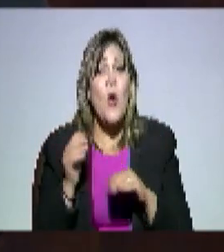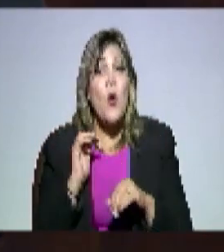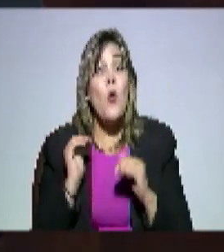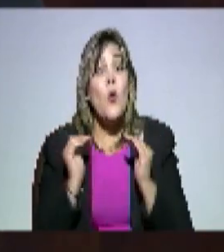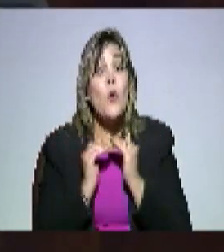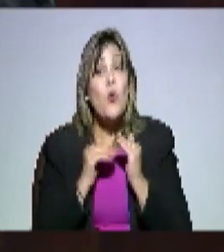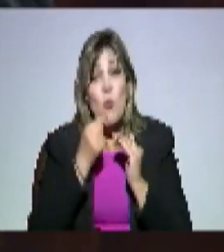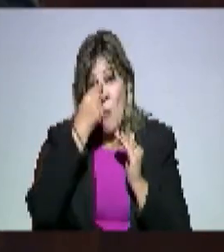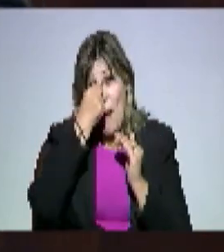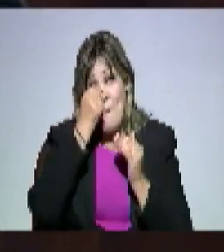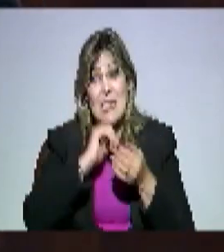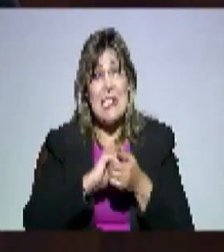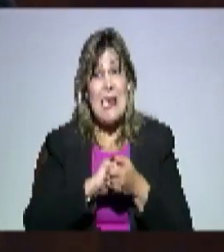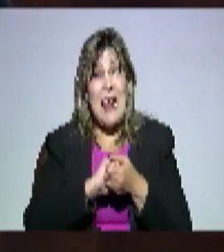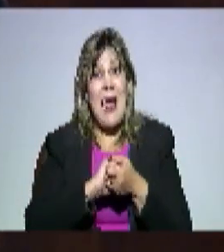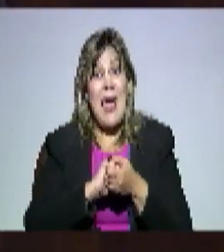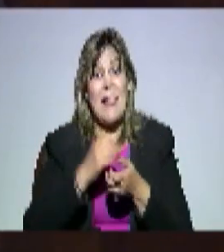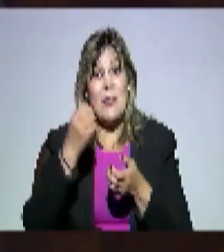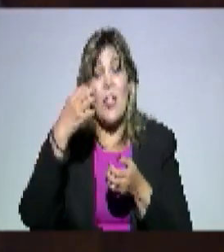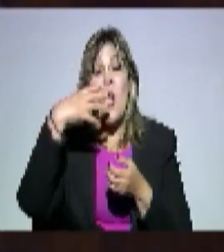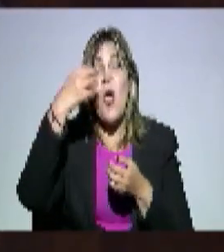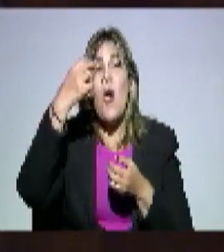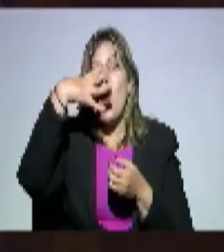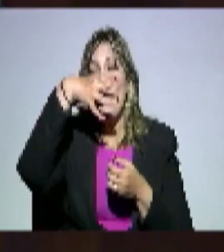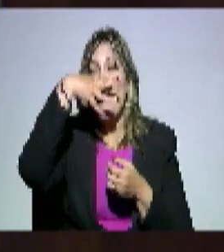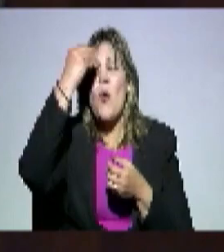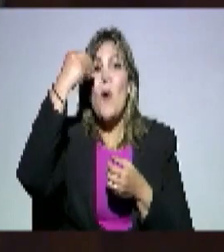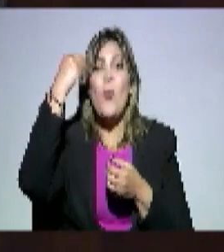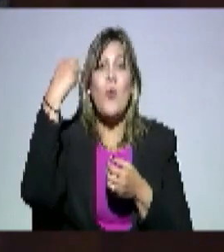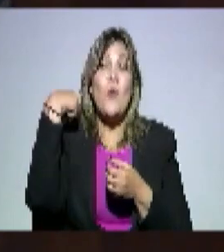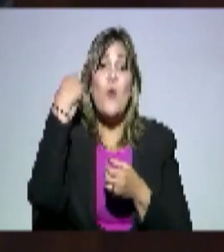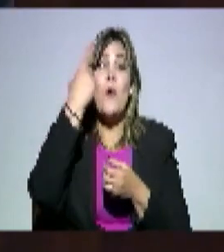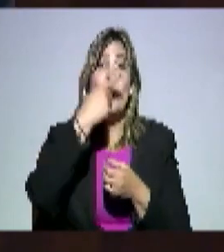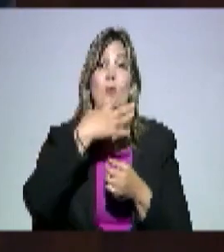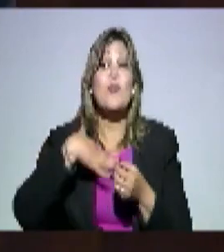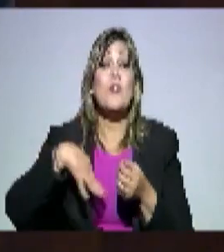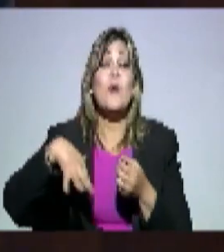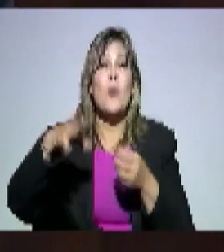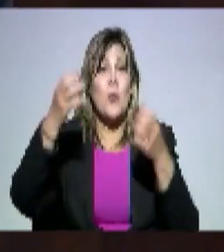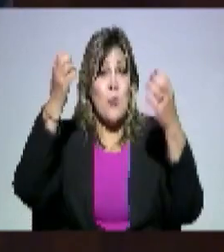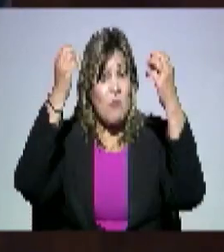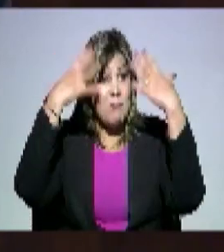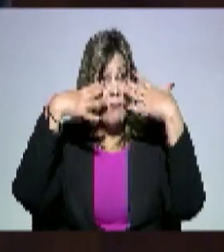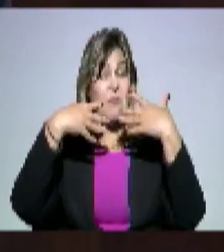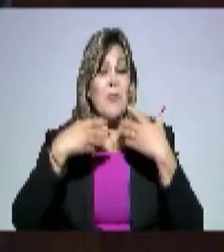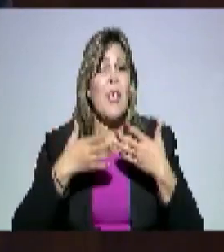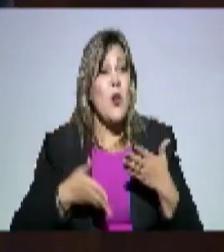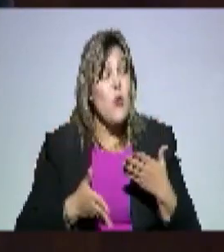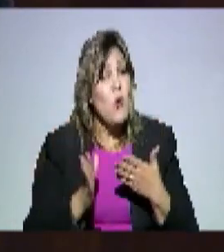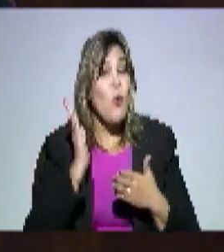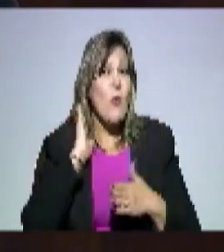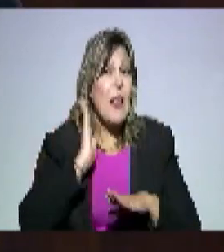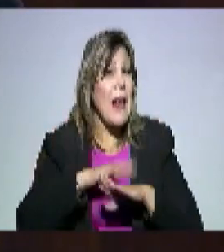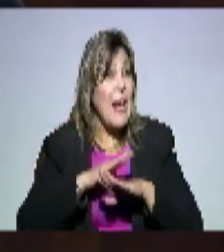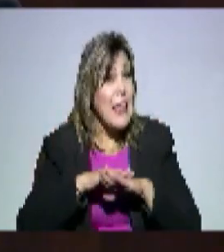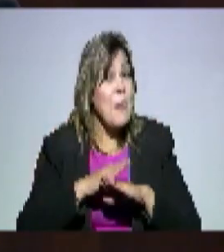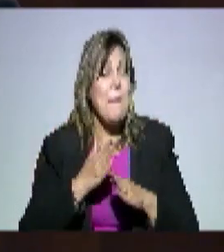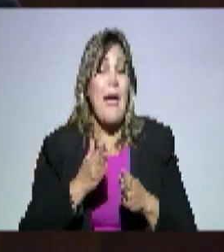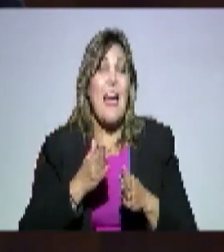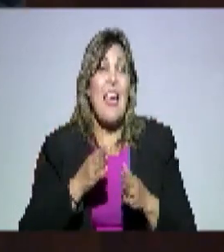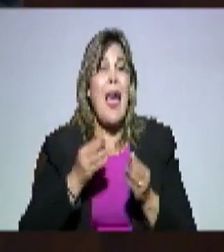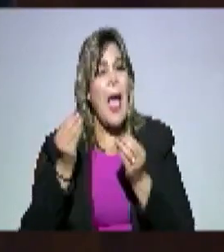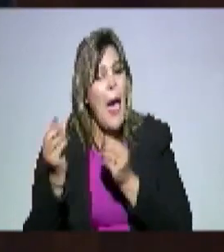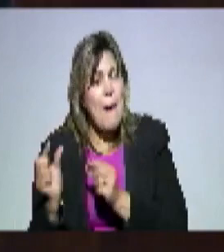على المجتمعين حل على الروح قدس على مري مرقس مع كل المجتمعين ويخرج للخدمه شويه هنا وشويه